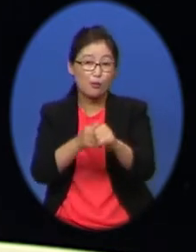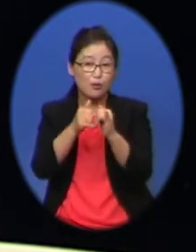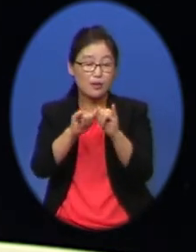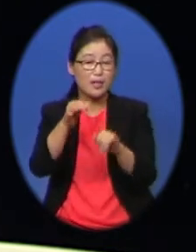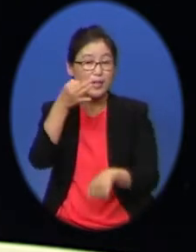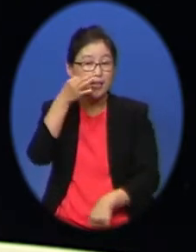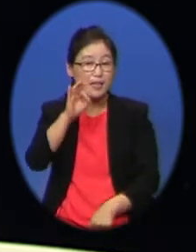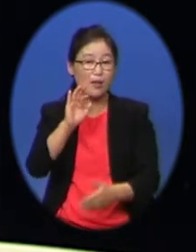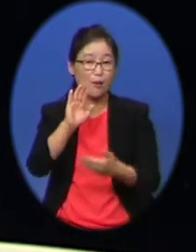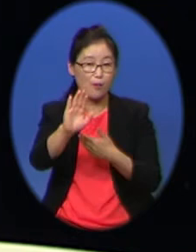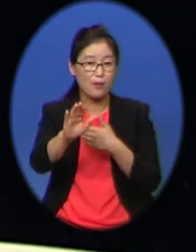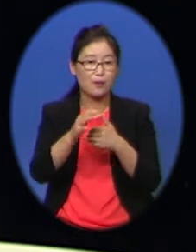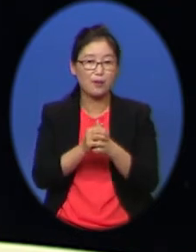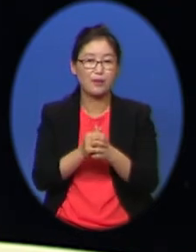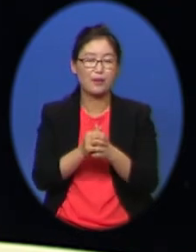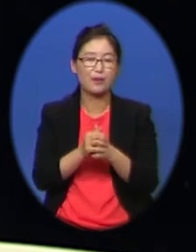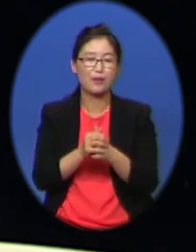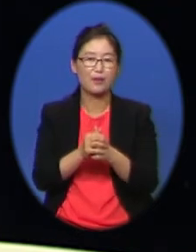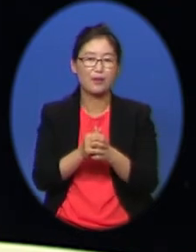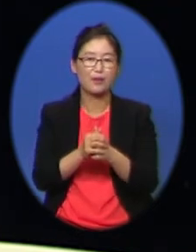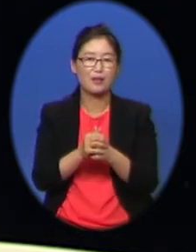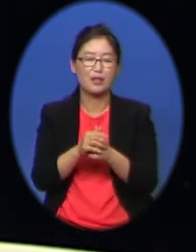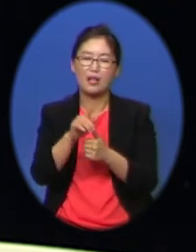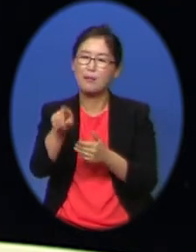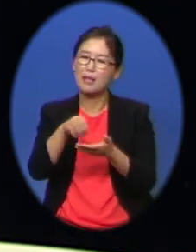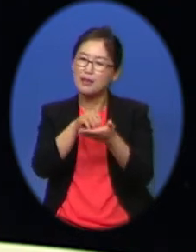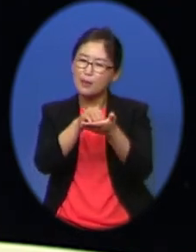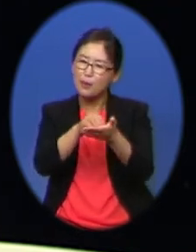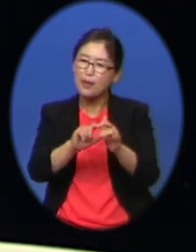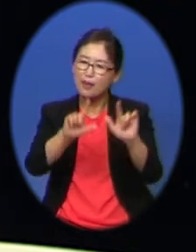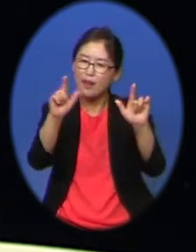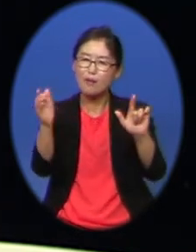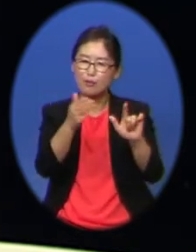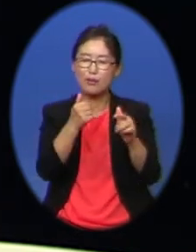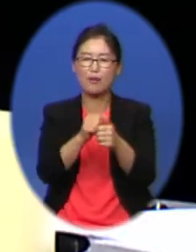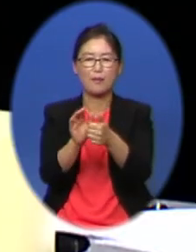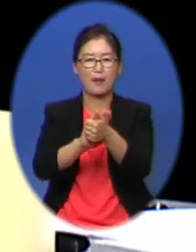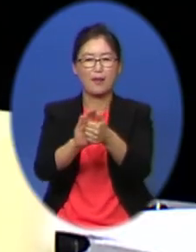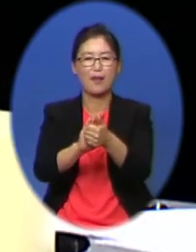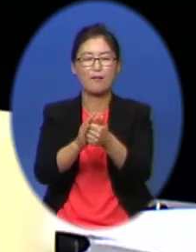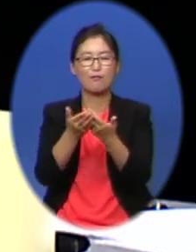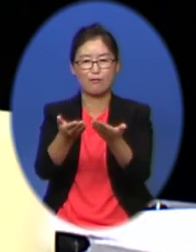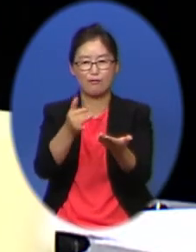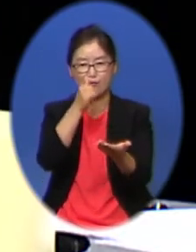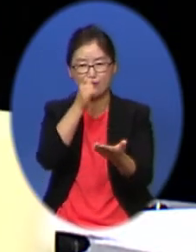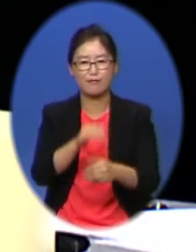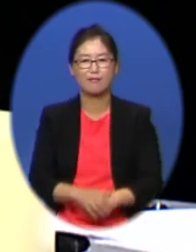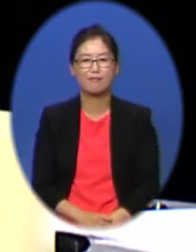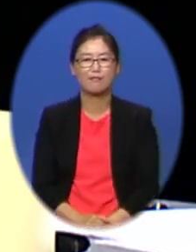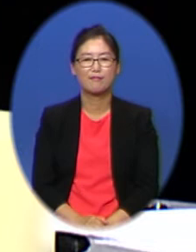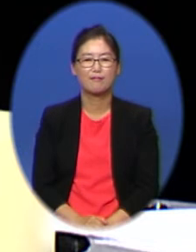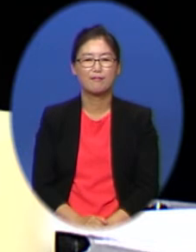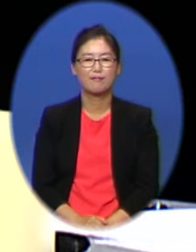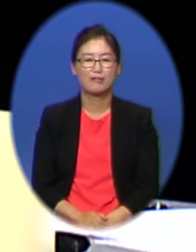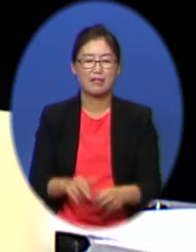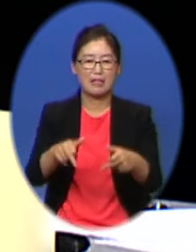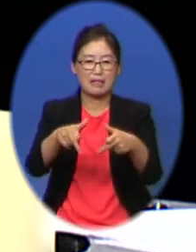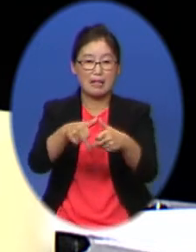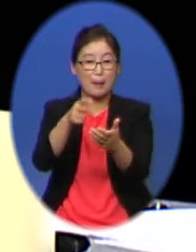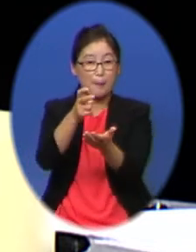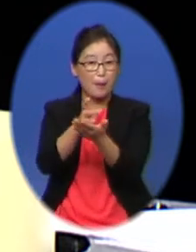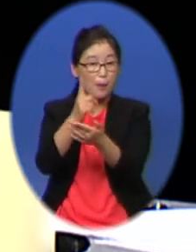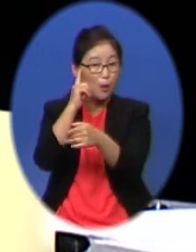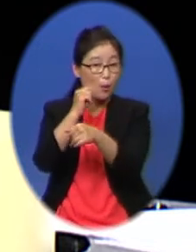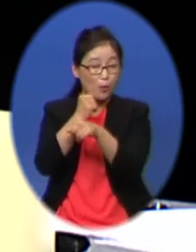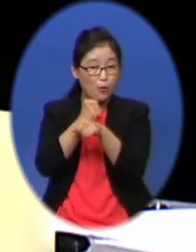속한 달부터 혜택을 받게 되는 것으로 알고 있습니다. 예. 자, 이주원 변호사님께서는 이 장애인법 연구회 소속이시죠?